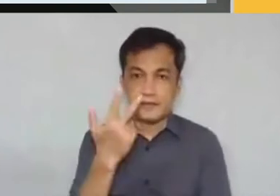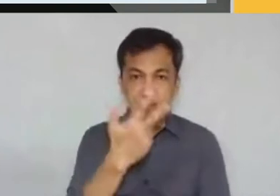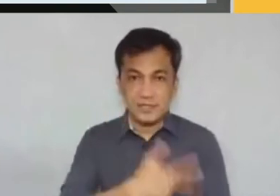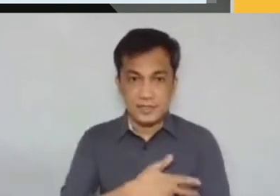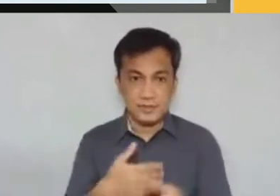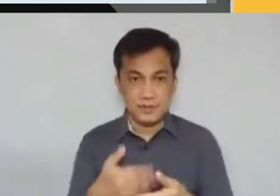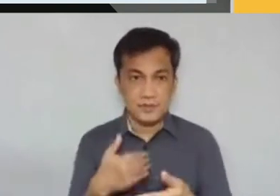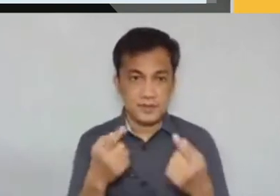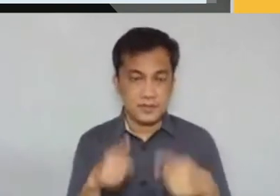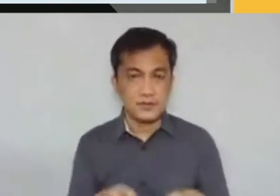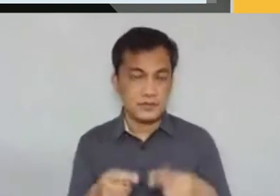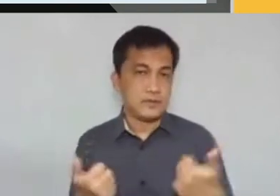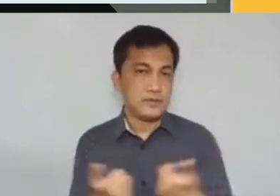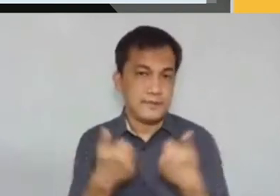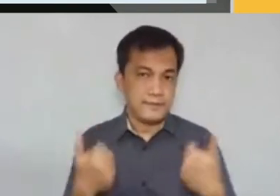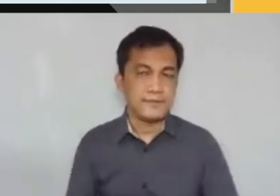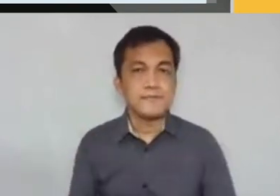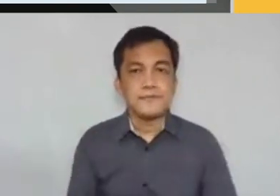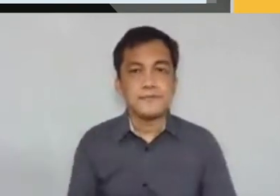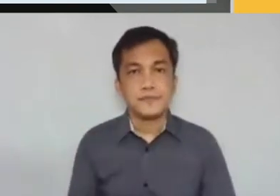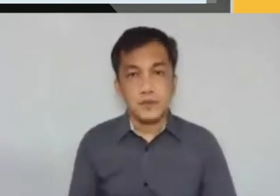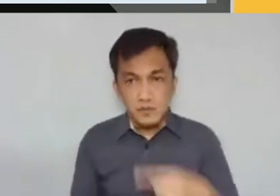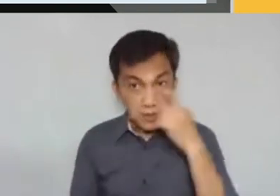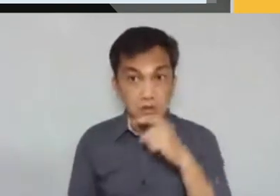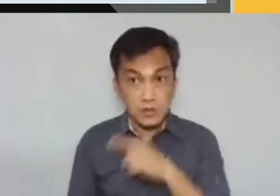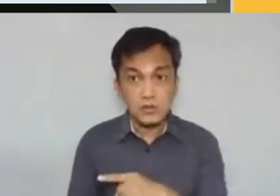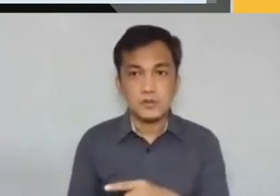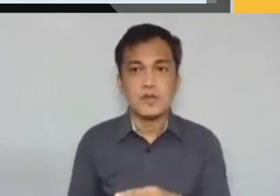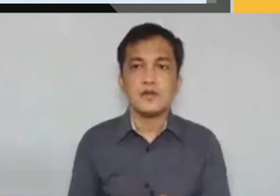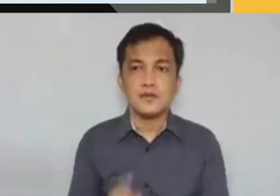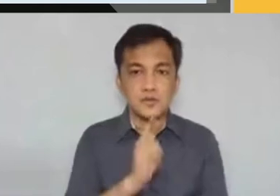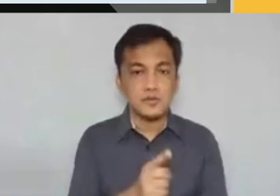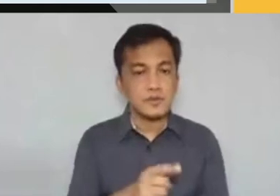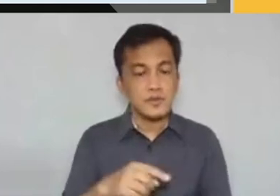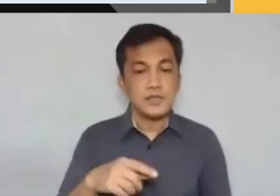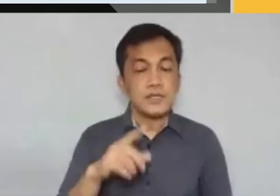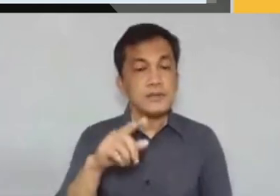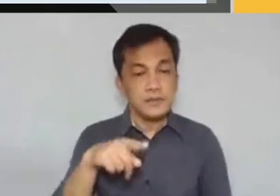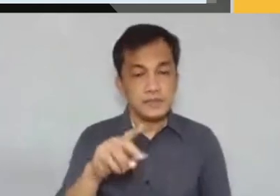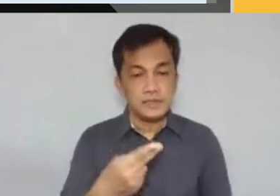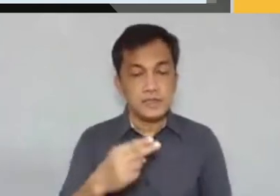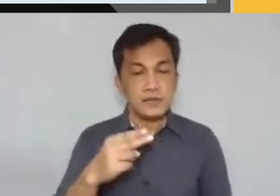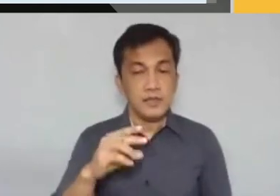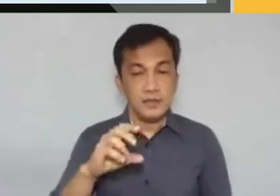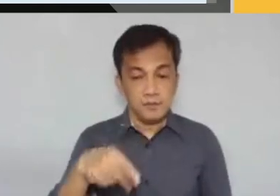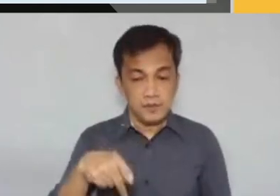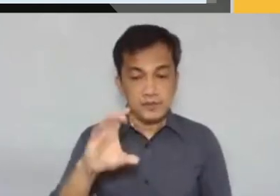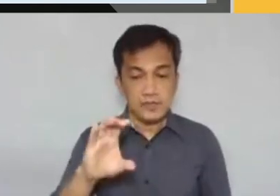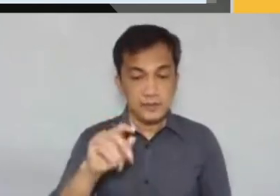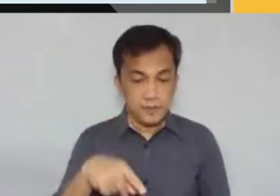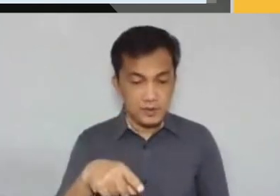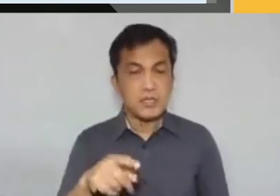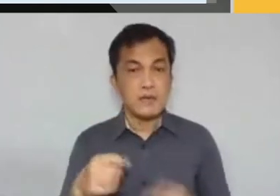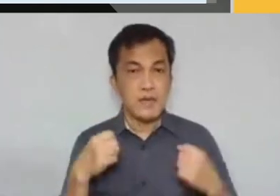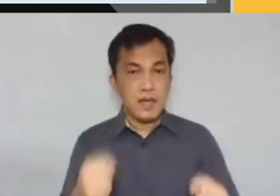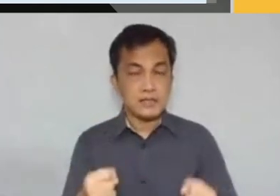mangyari ang insidente. Dahil dito, nakasiguro ang PCP na malakas ang proteksyon ni Juana laban sa